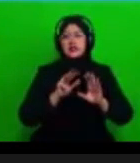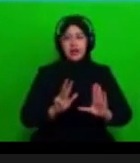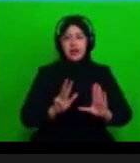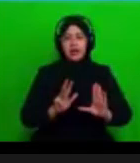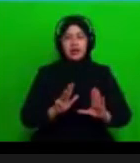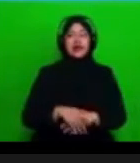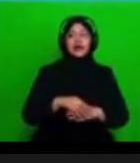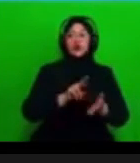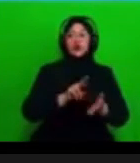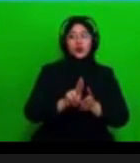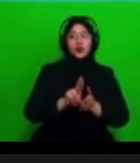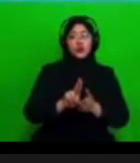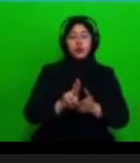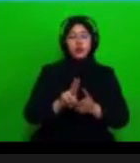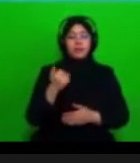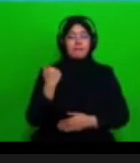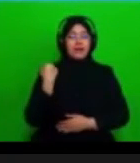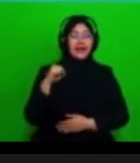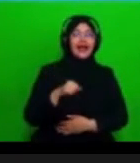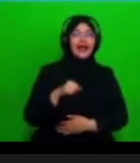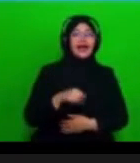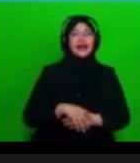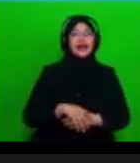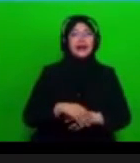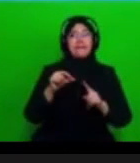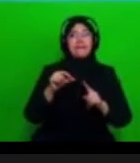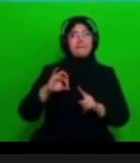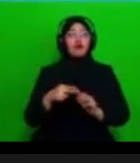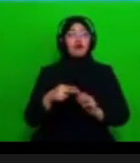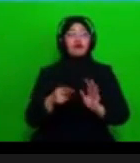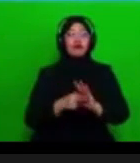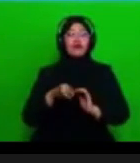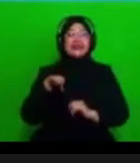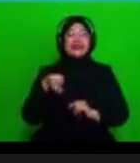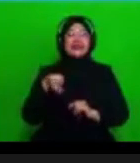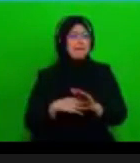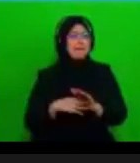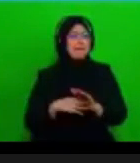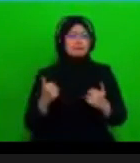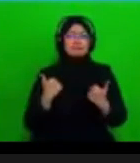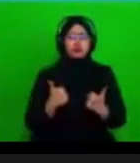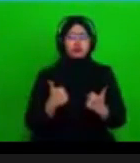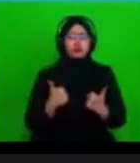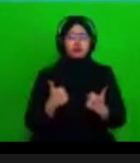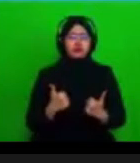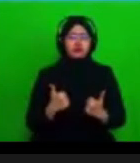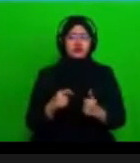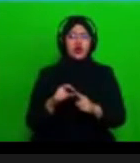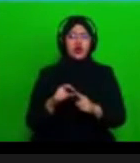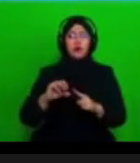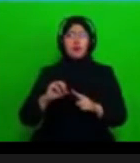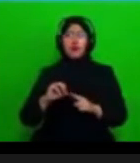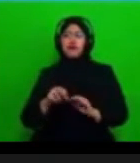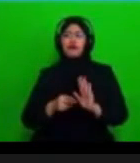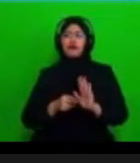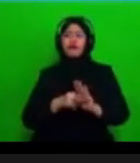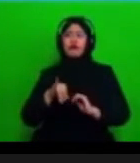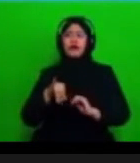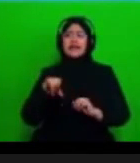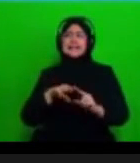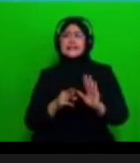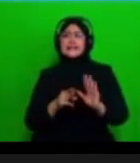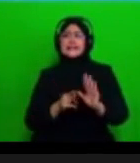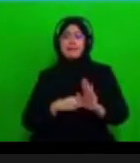KIP Kuliah Merdeka. Nah ini Prof. Nizam lagi-lagi terobosannya luar biasa. sampai 9 ini Prof. Nizam sudah, kalau nggak salah, kalau